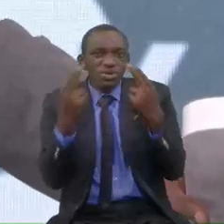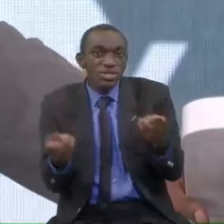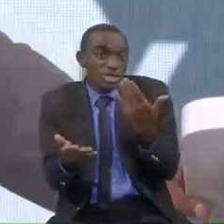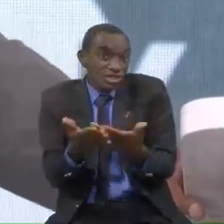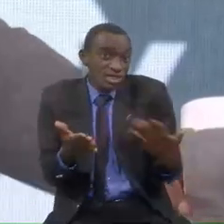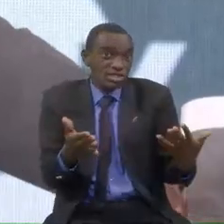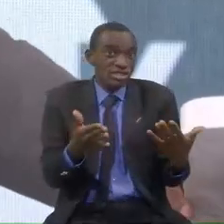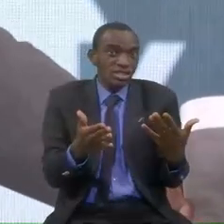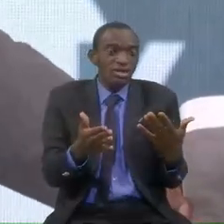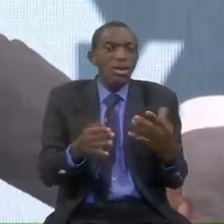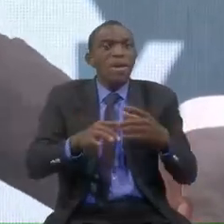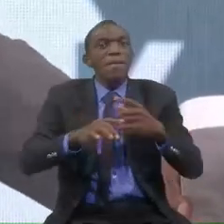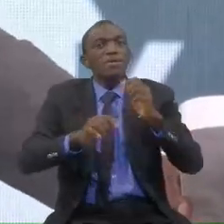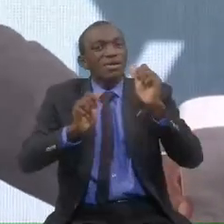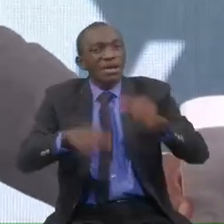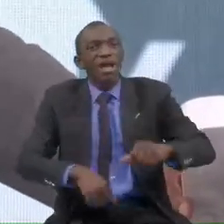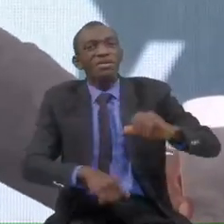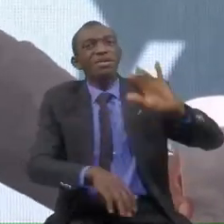innocentes, mais